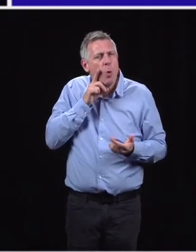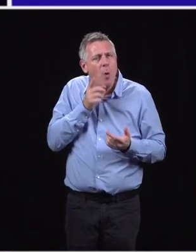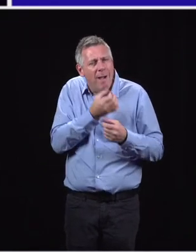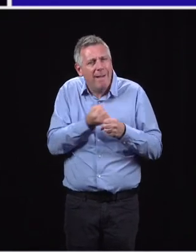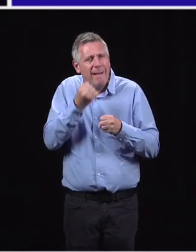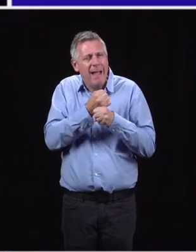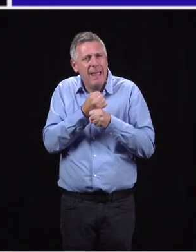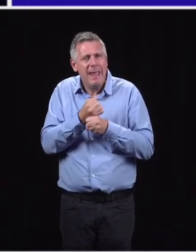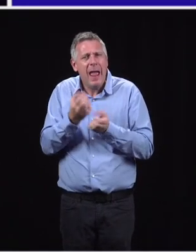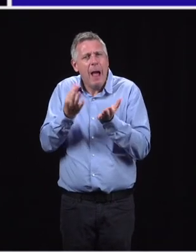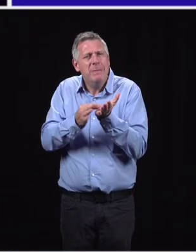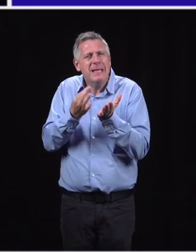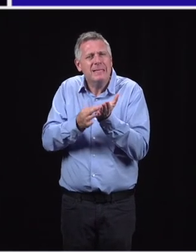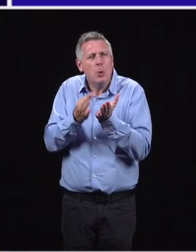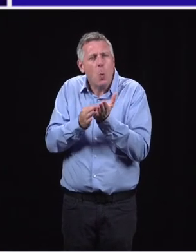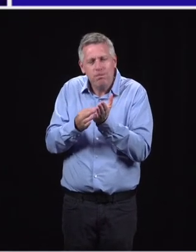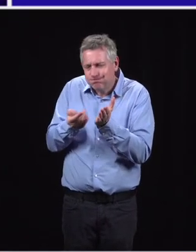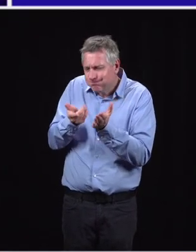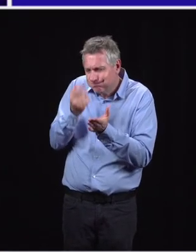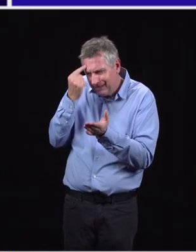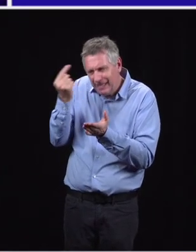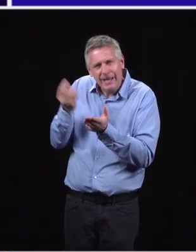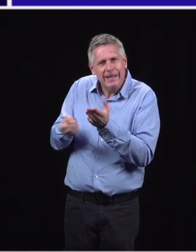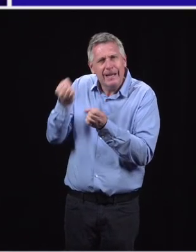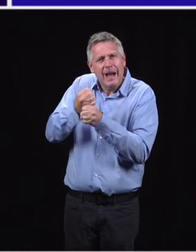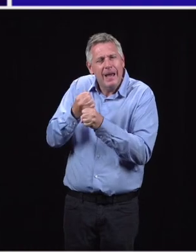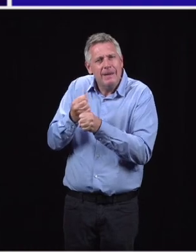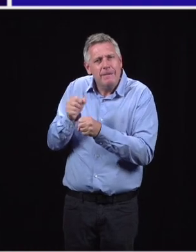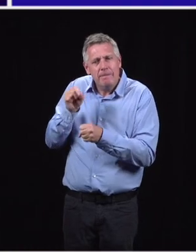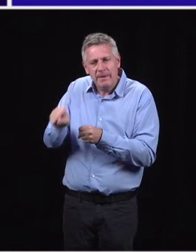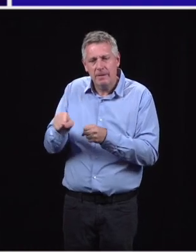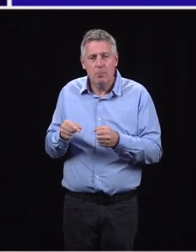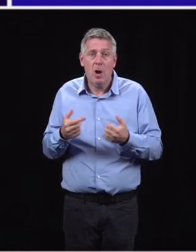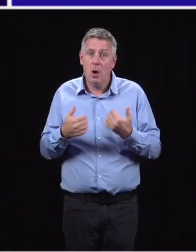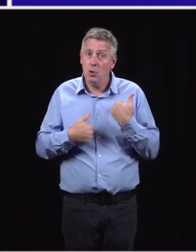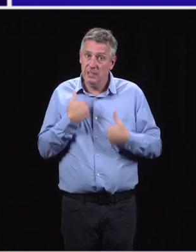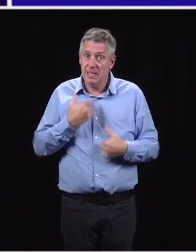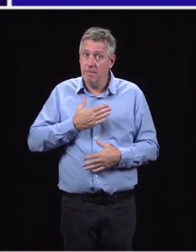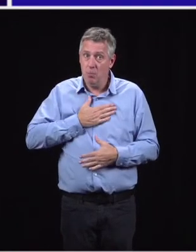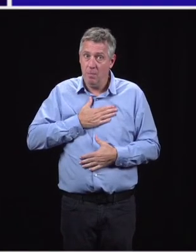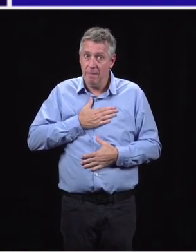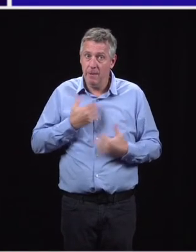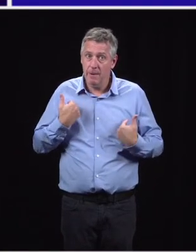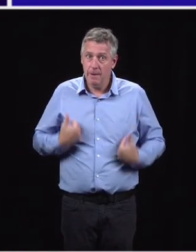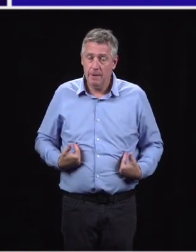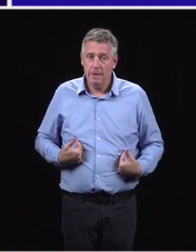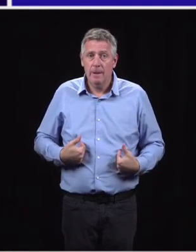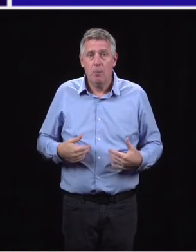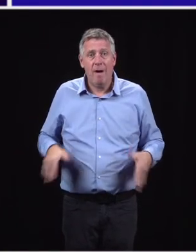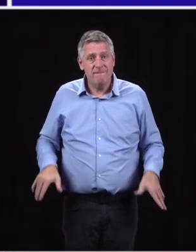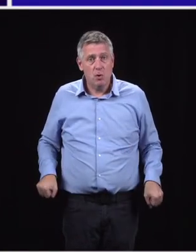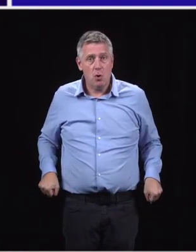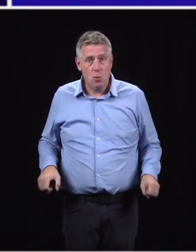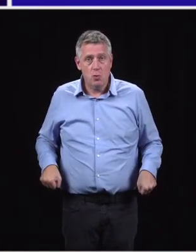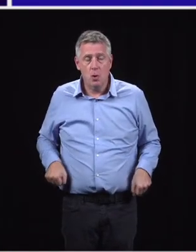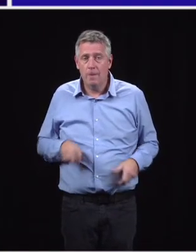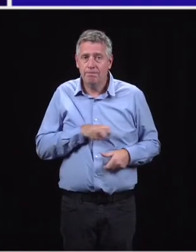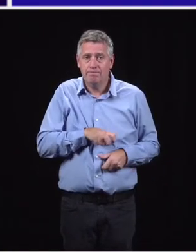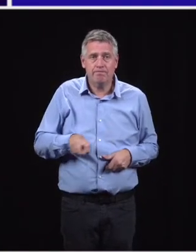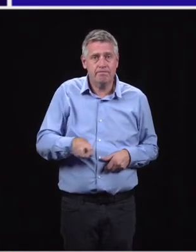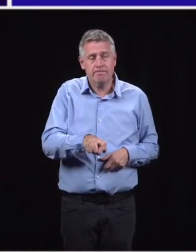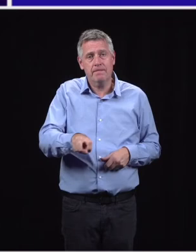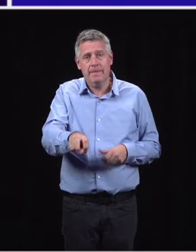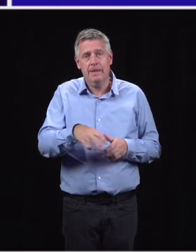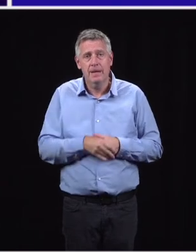appli alors qu'on pouvait voir moi je suis en cessant de handicap donc je me déplace avec un fauteuil roulant qui qui